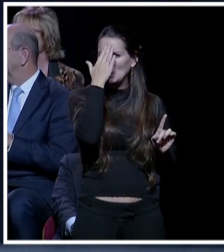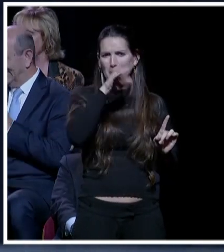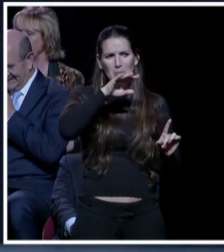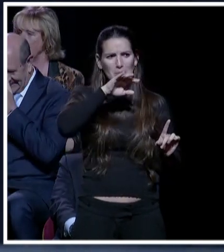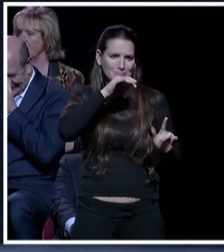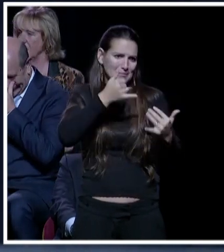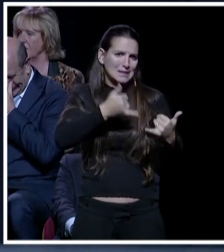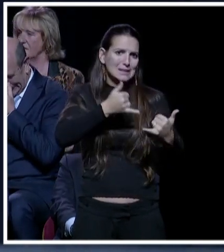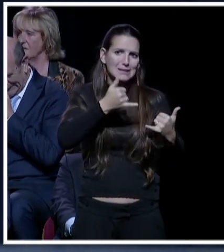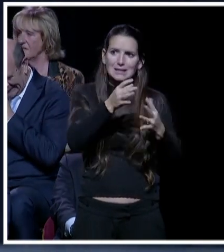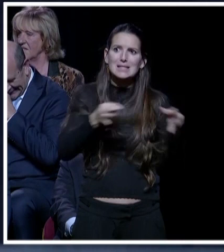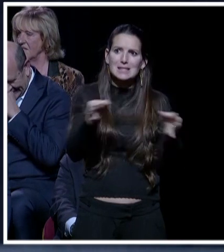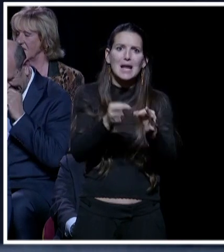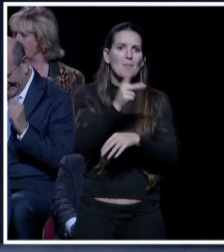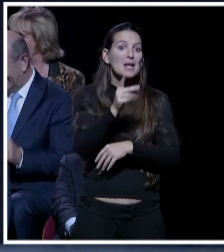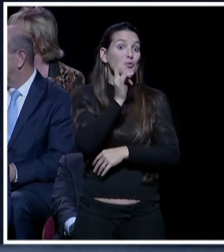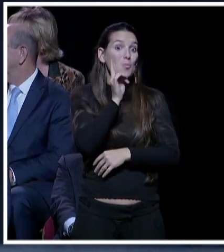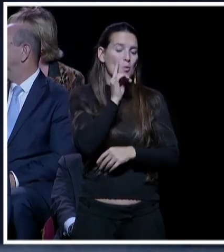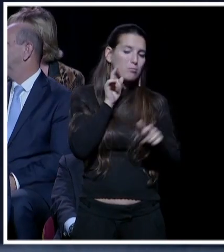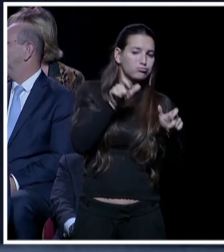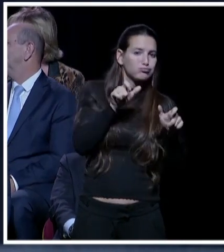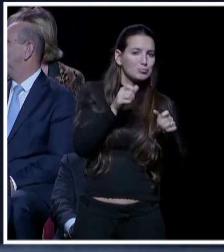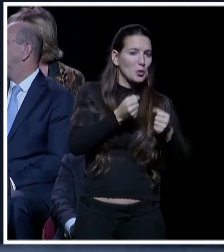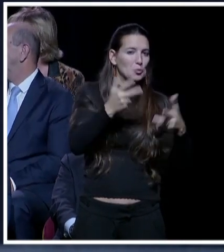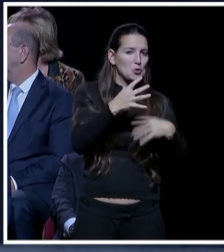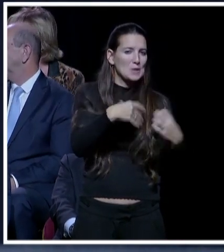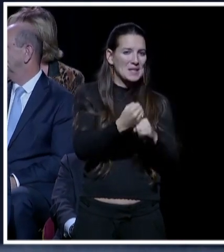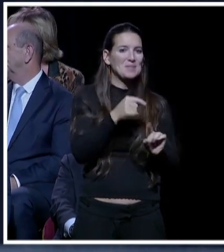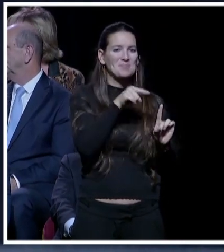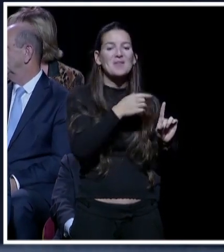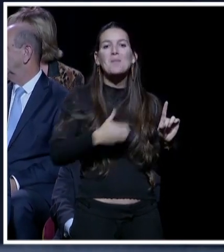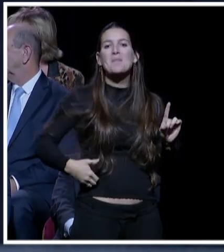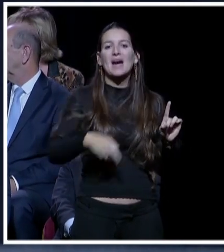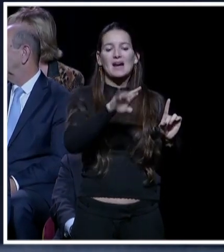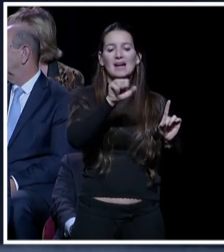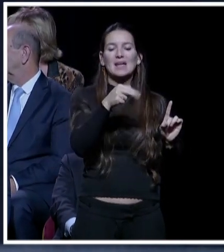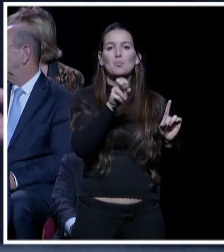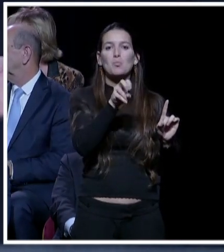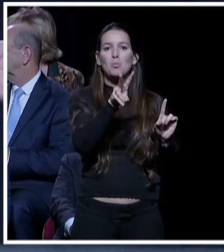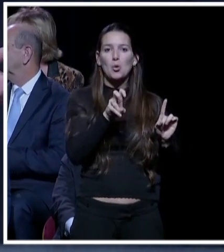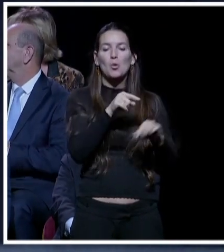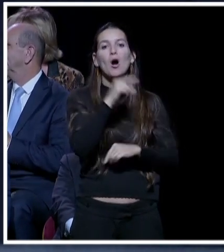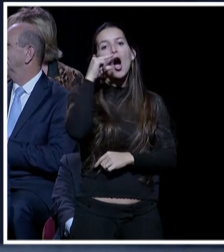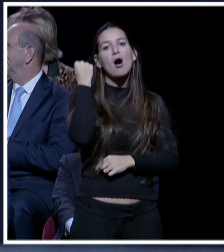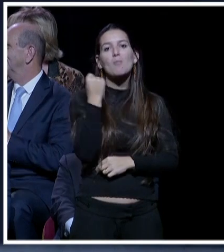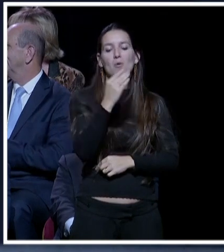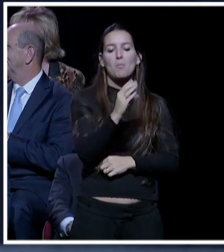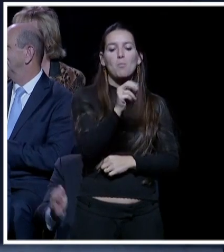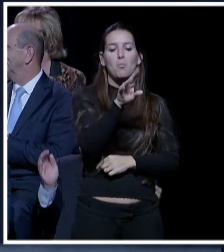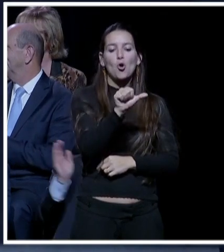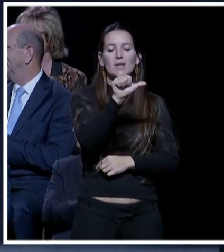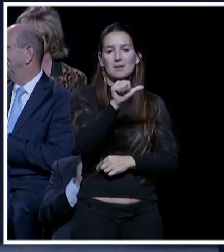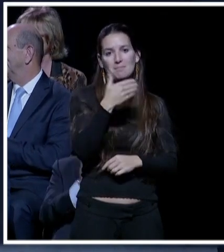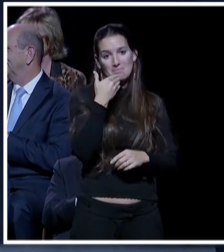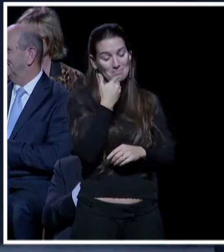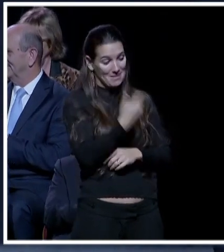parce qu'il l'a surveillée pendant longtemps, il est maire de Rigaud, il s'appelle Francis Moya, c'est un fidèle parmi les fidèles. Merci